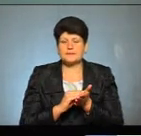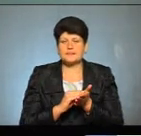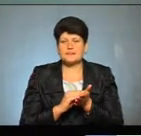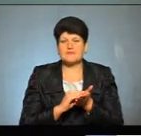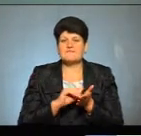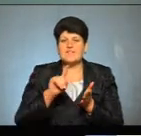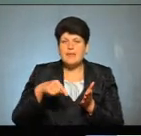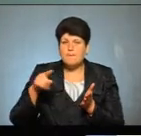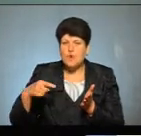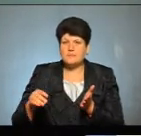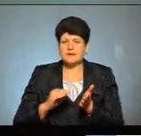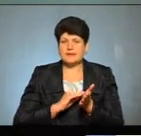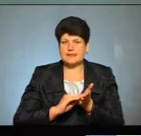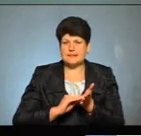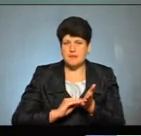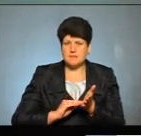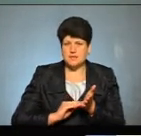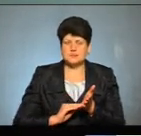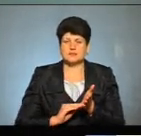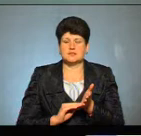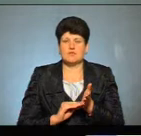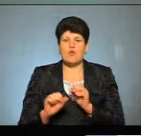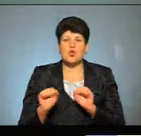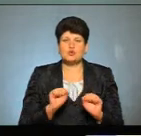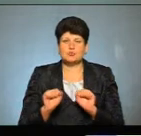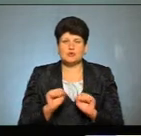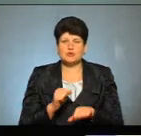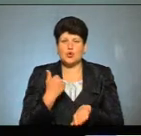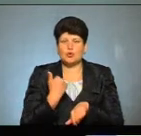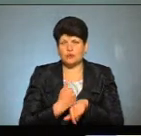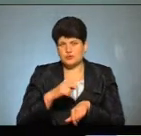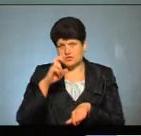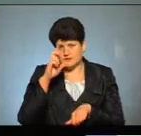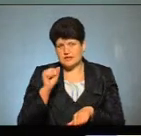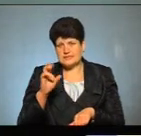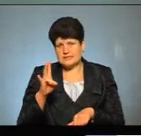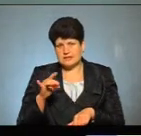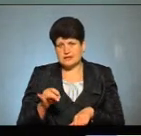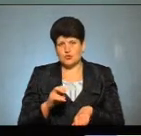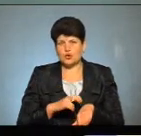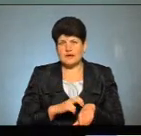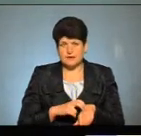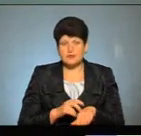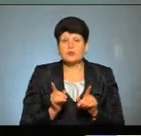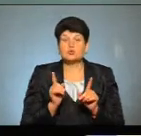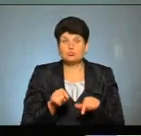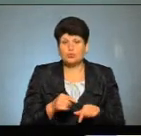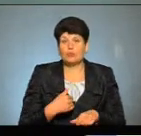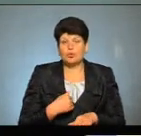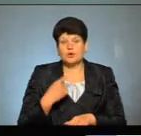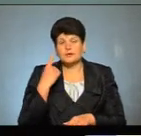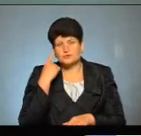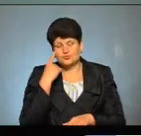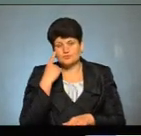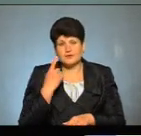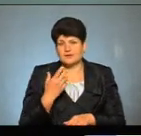невідповідностей вимогам, які виписані в розпорядженні головного державного санітарного лікаря. Тому, моя думка, навряд чи